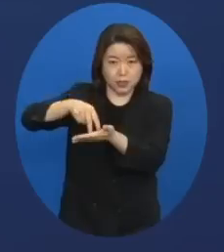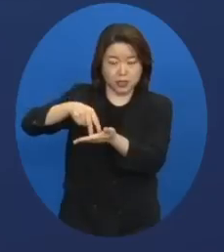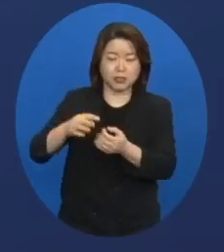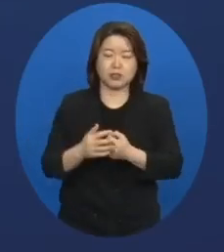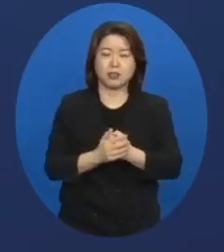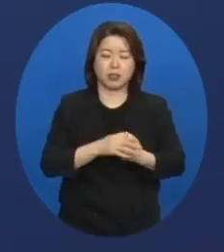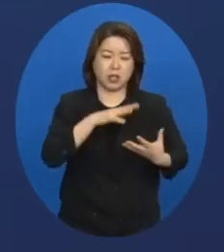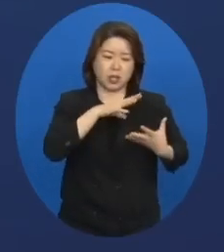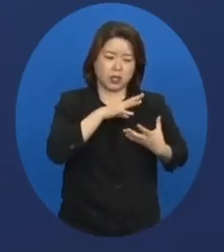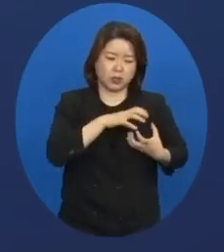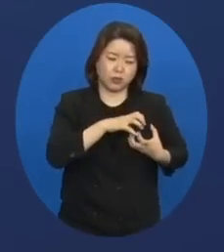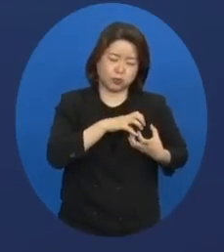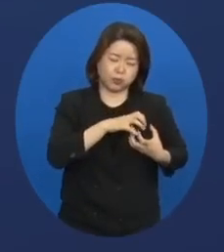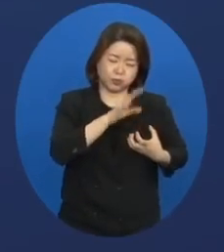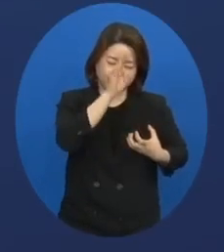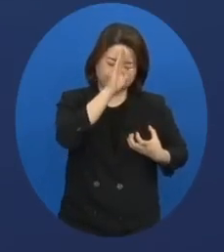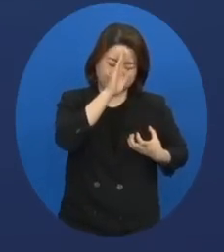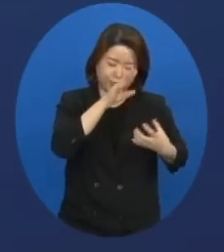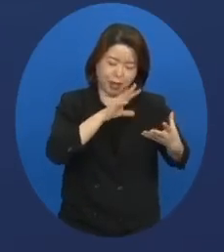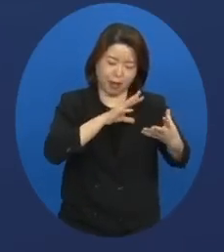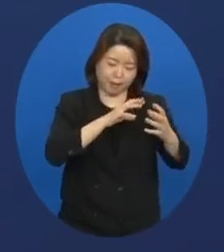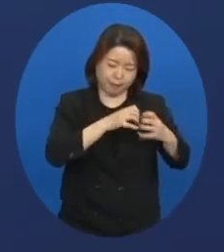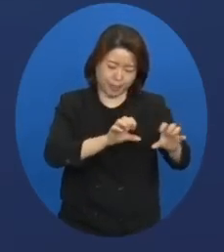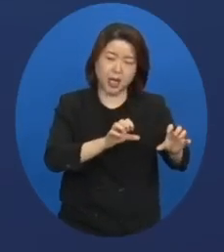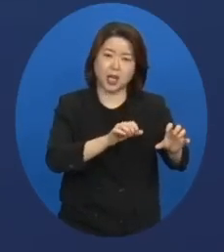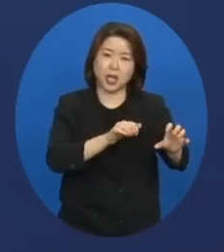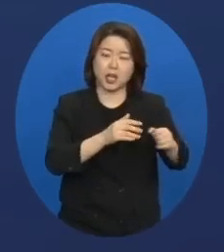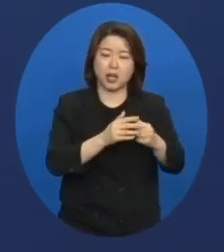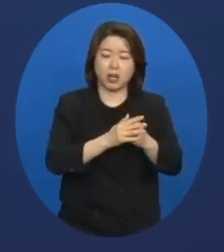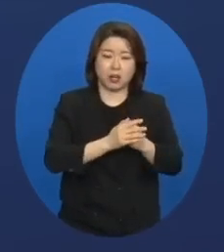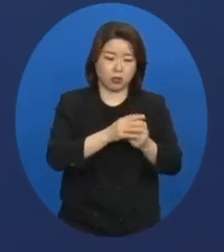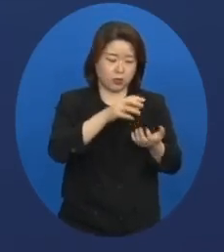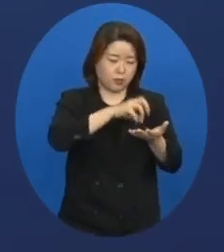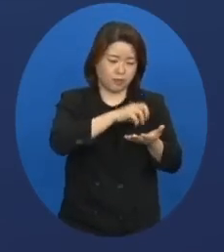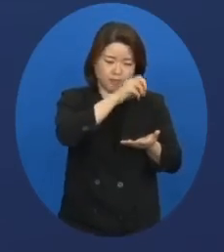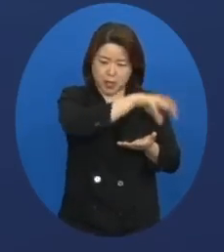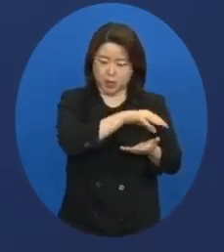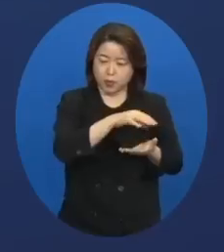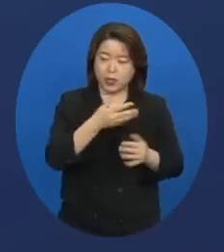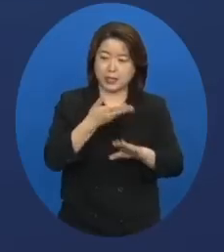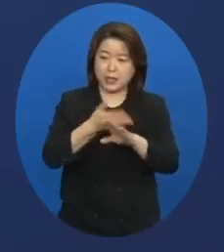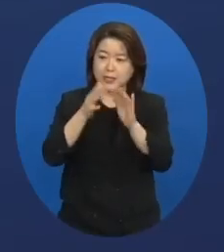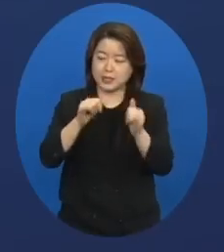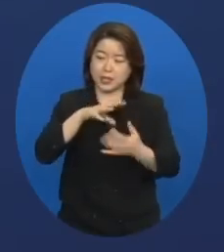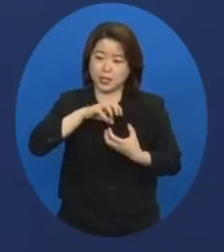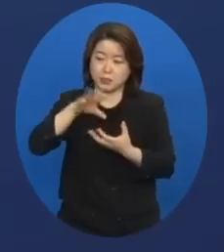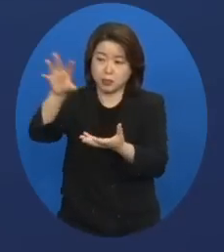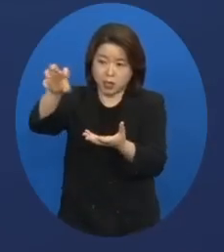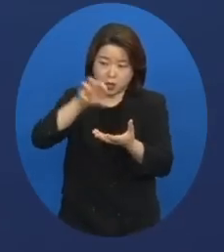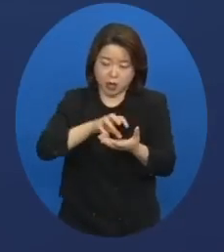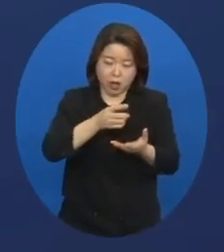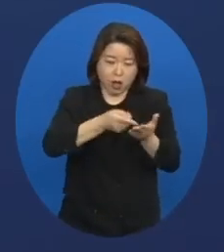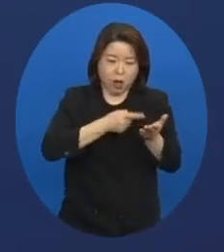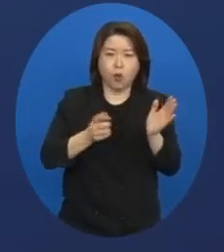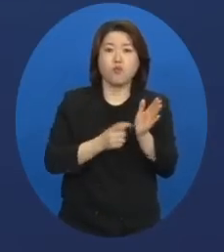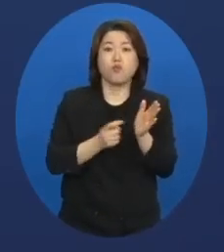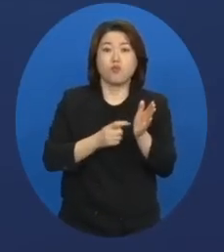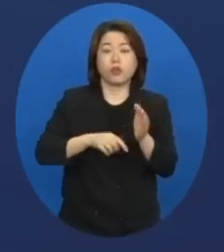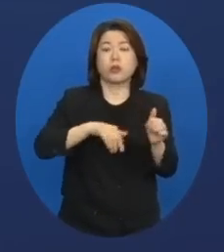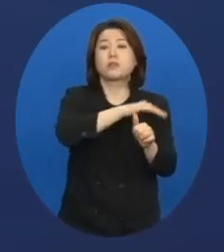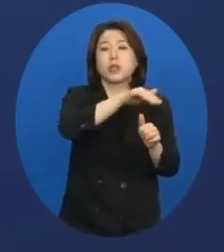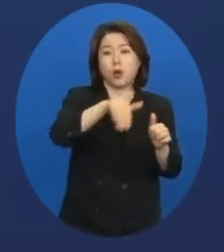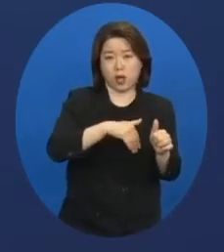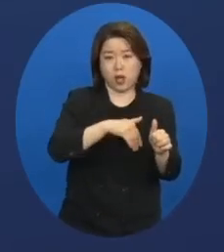심장이 다 망가지고 그리고 심장 이식 수술을 해야 되는 정말 위급한 상황에 있을 때